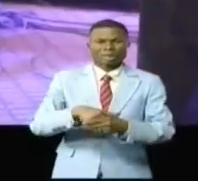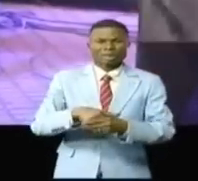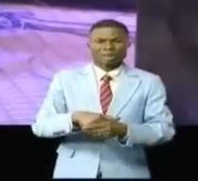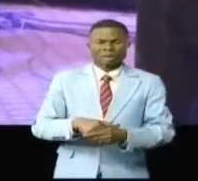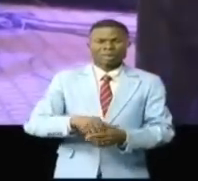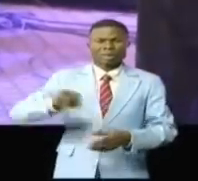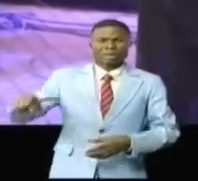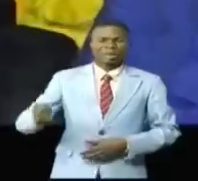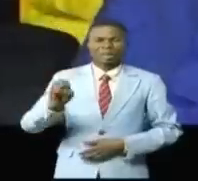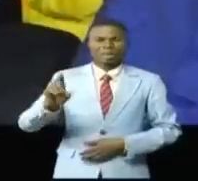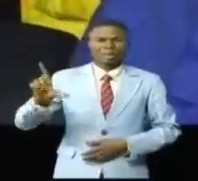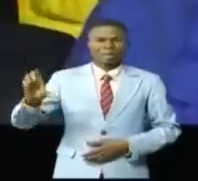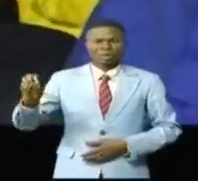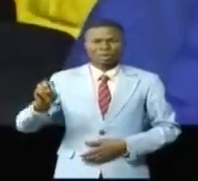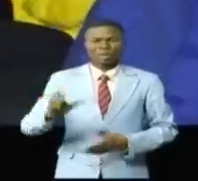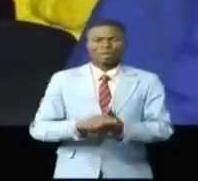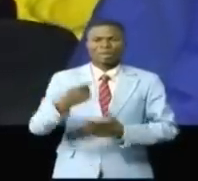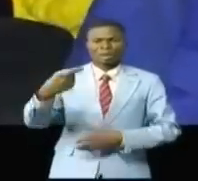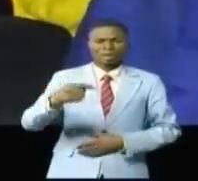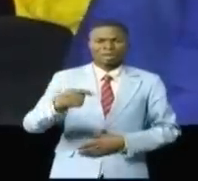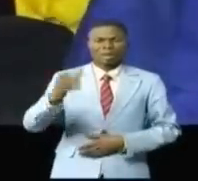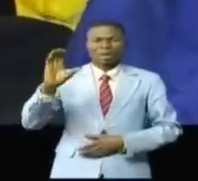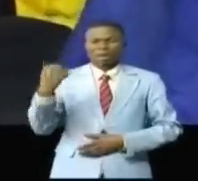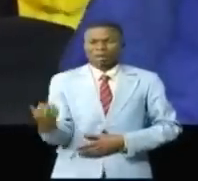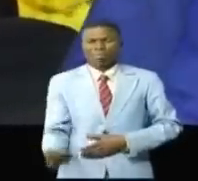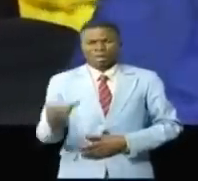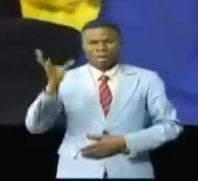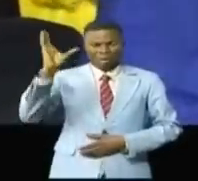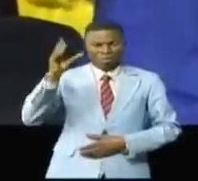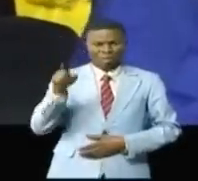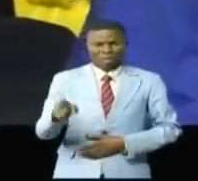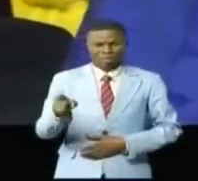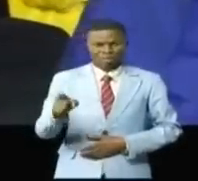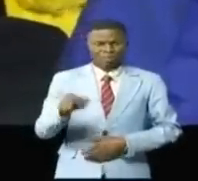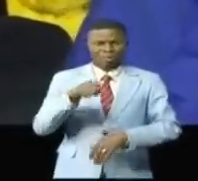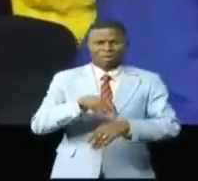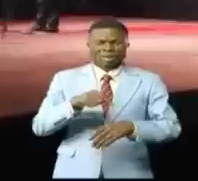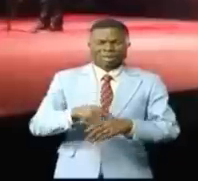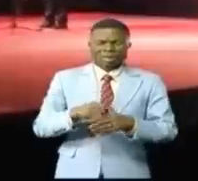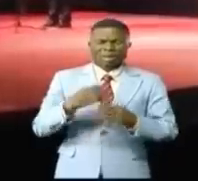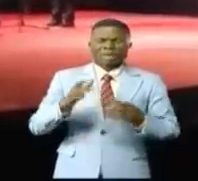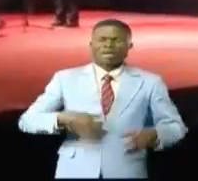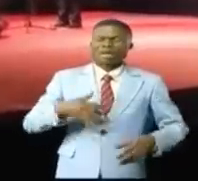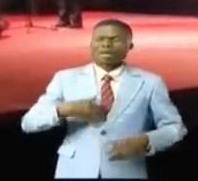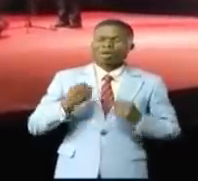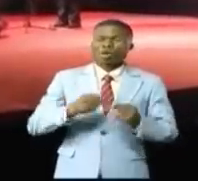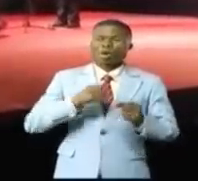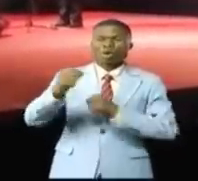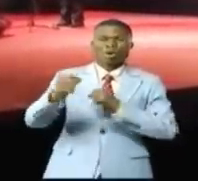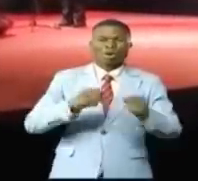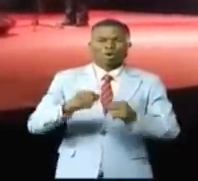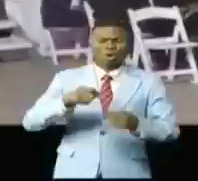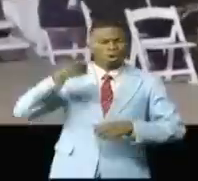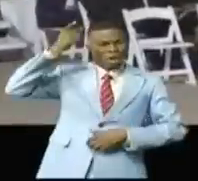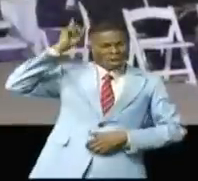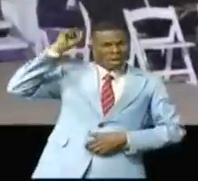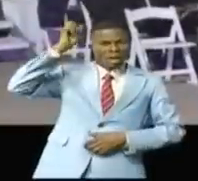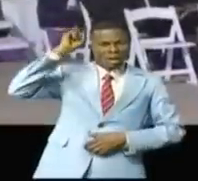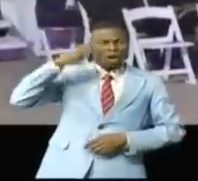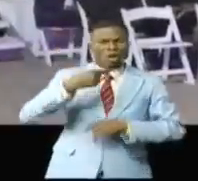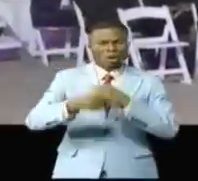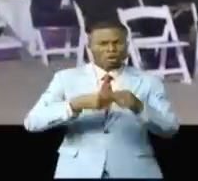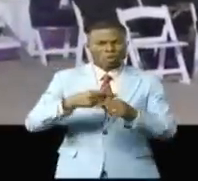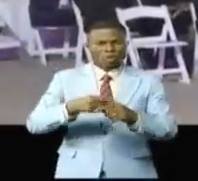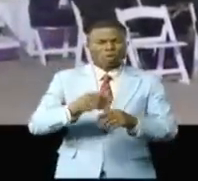Jeannot Bombenga, Givano et Petit Pierre Bobina. Un moment d'émotion d'un combat qui brûle depuis plusieurs années commence à